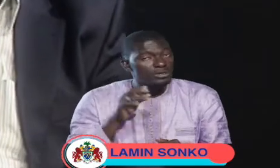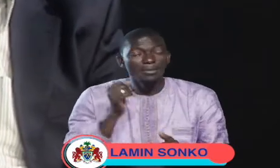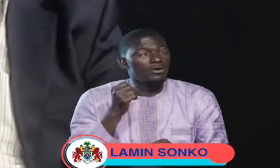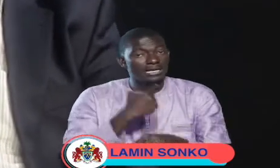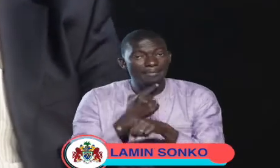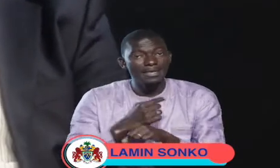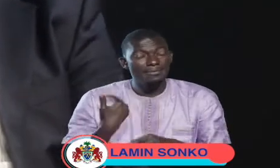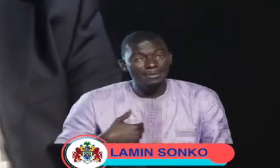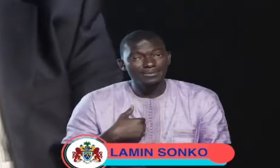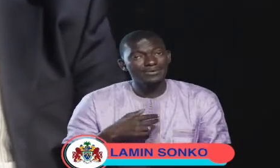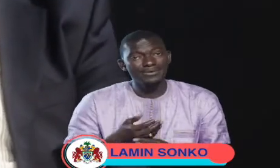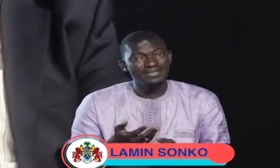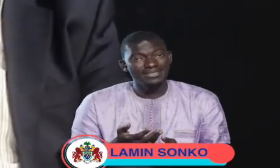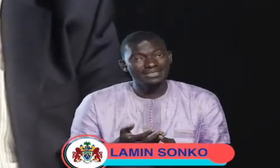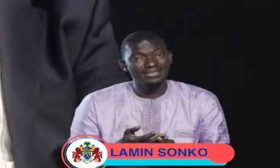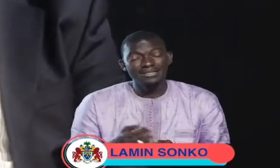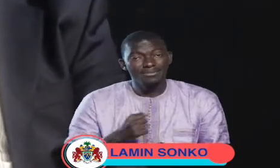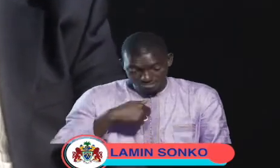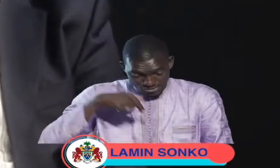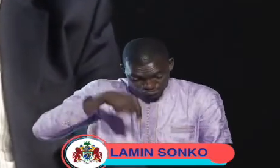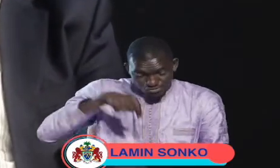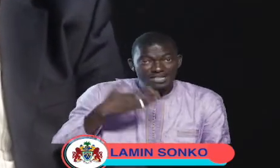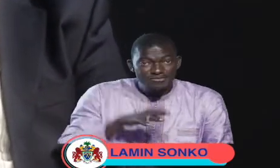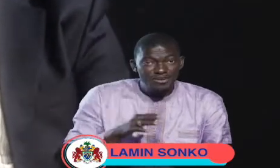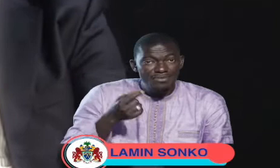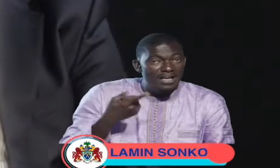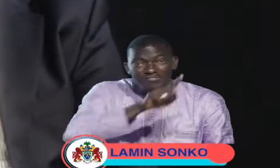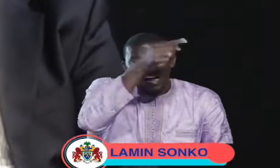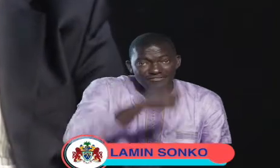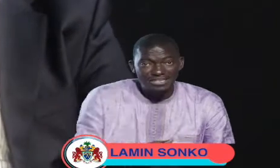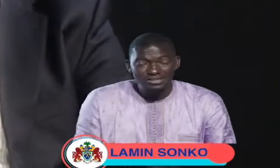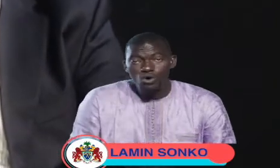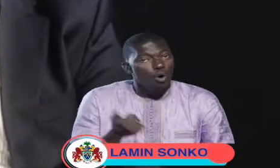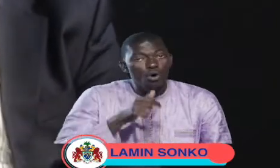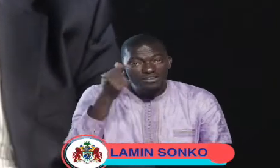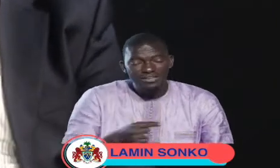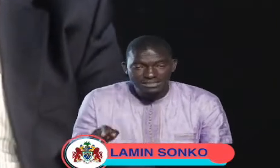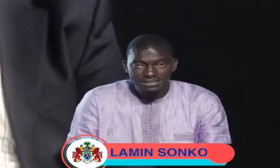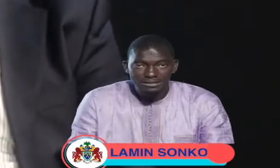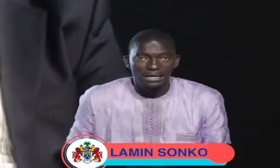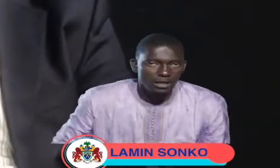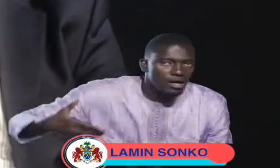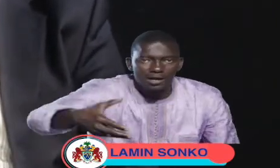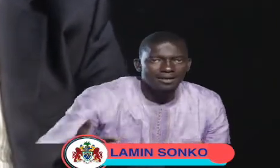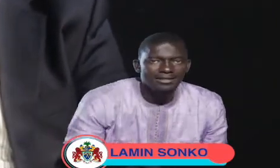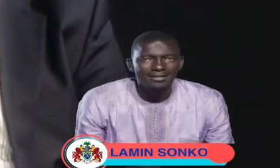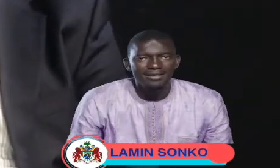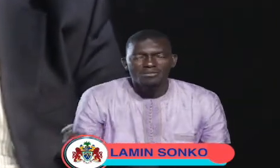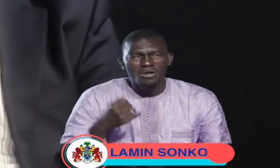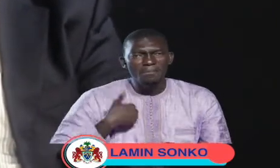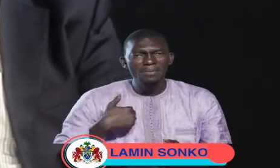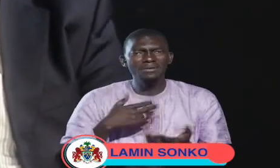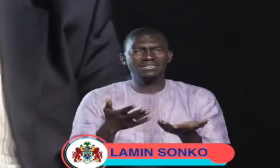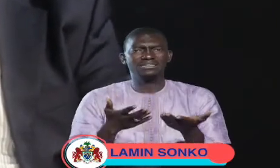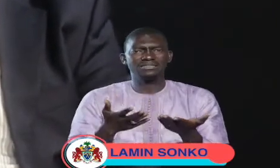badial amon mbam bilem bon nam bolon ko ida sara dol fongo ka ye mo ka kidika ka blodi la wala akam da hansa